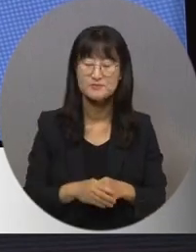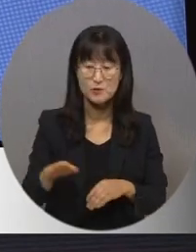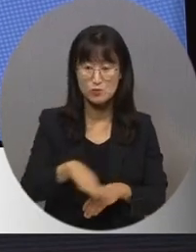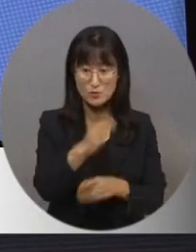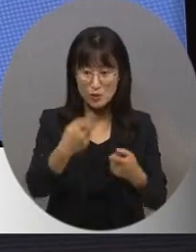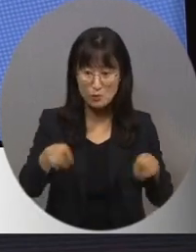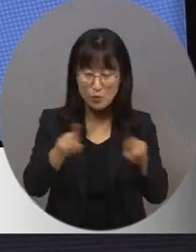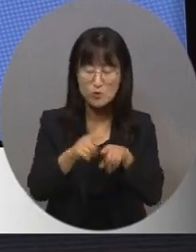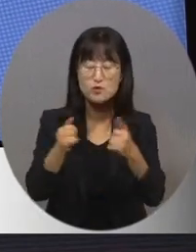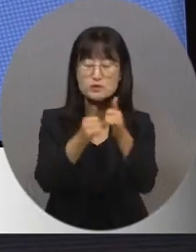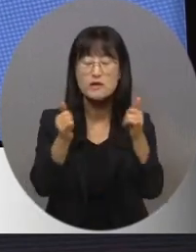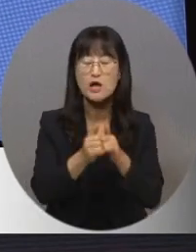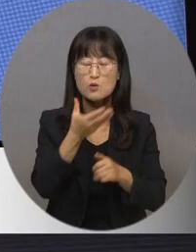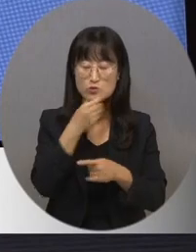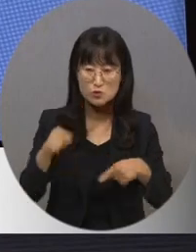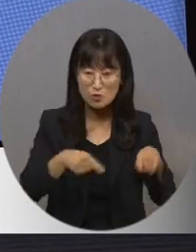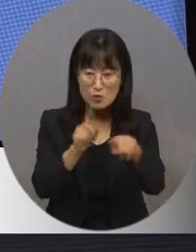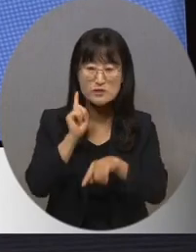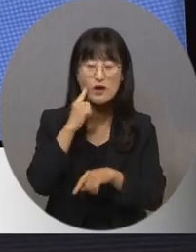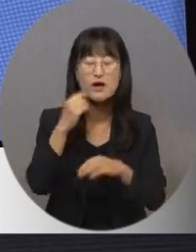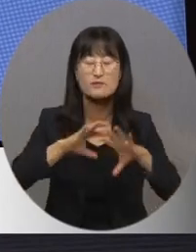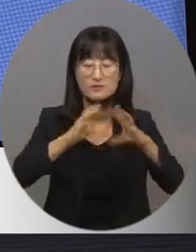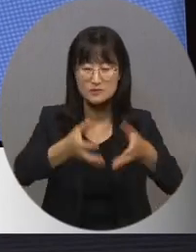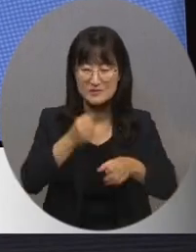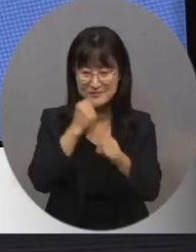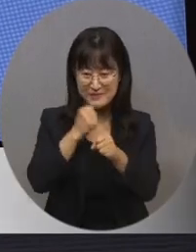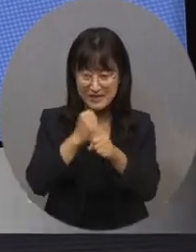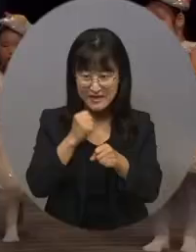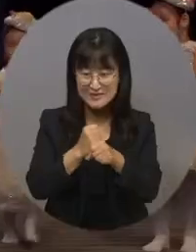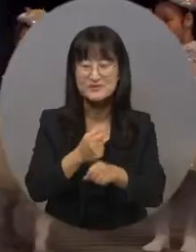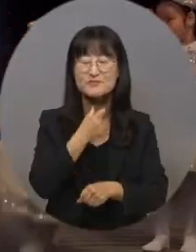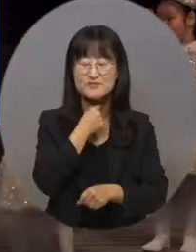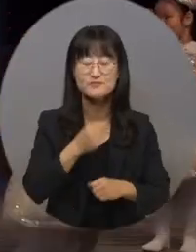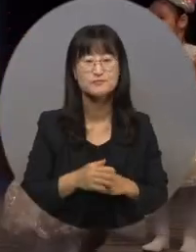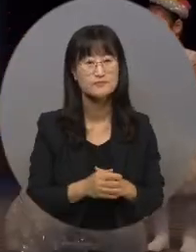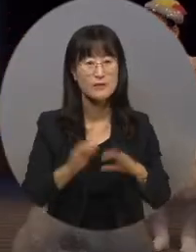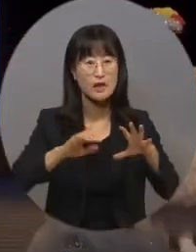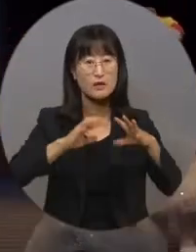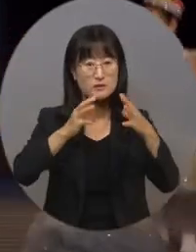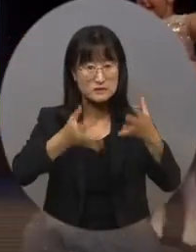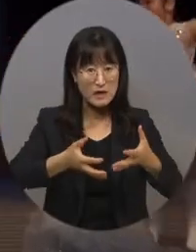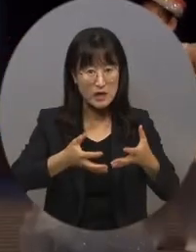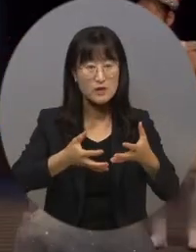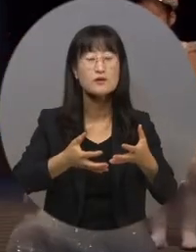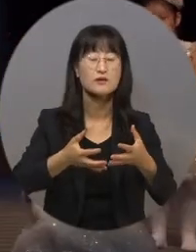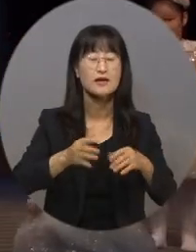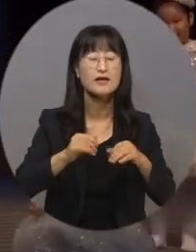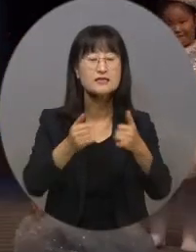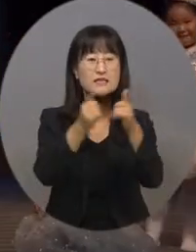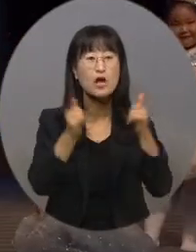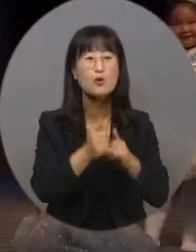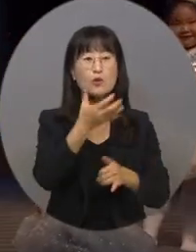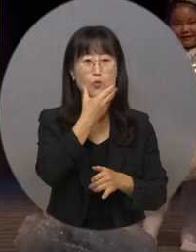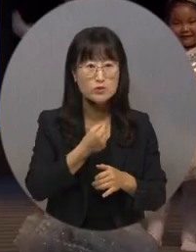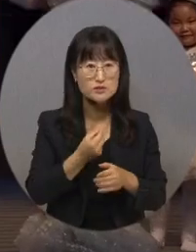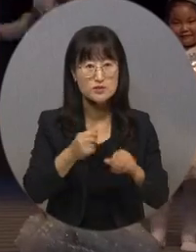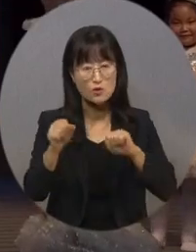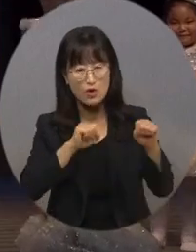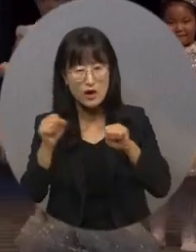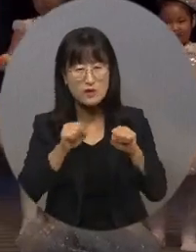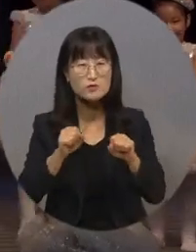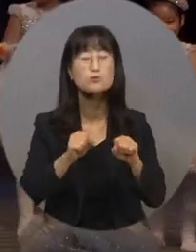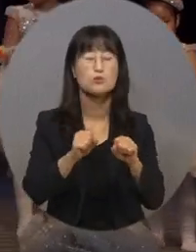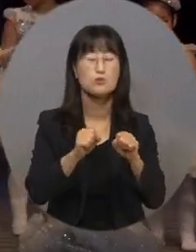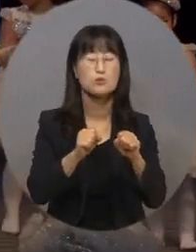모두 사회복지를 통해서 아름다운 세계를 만들었으면 좋겠습니다. 사회복지 현장에서 수고한 사회복지인들을 축하하고